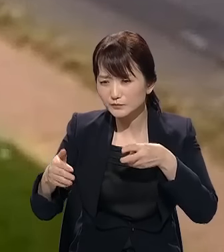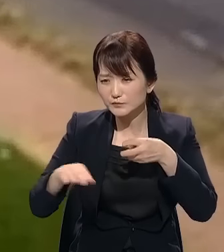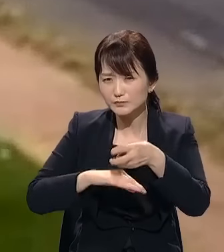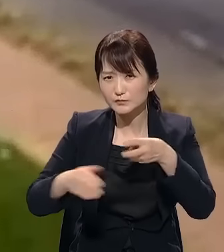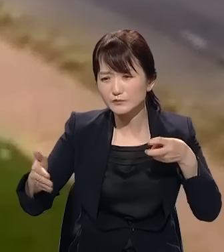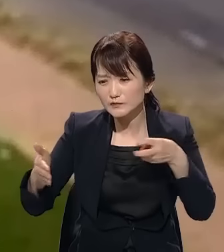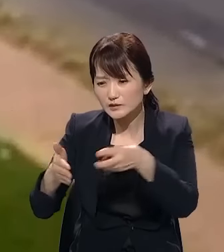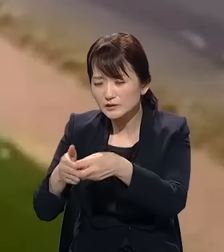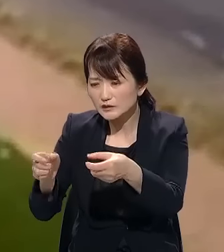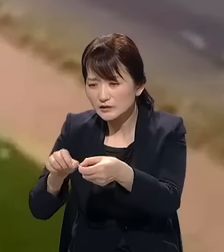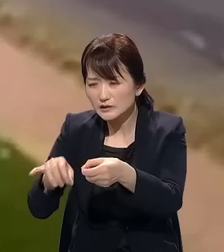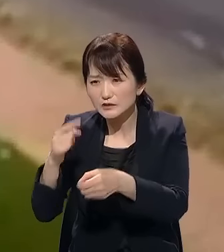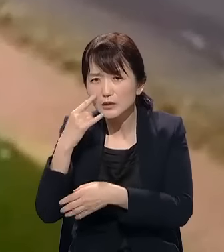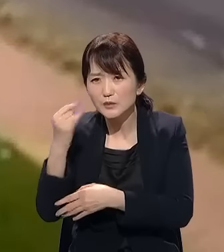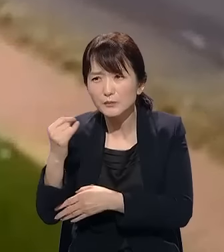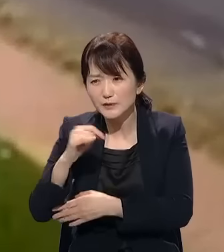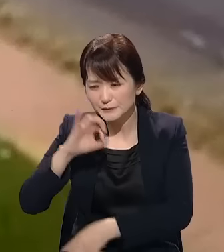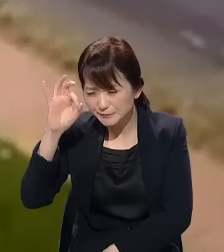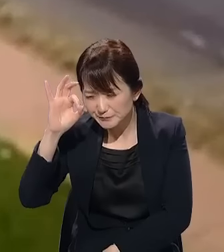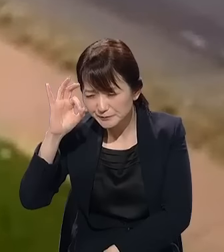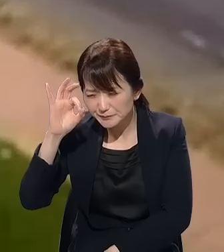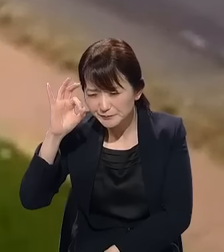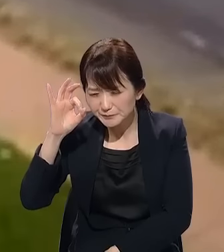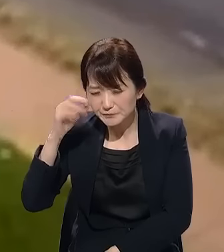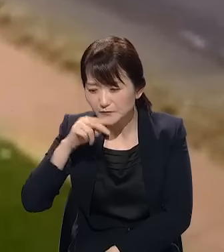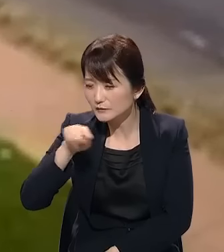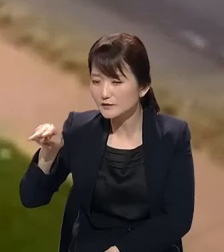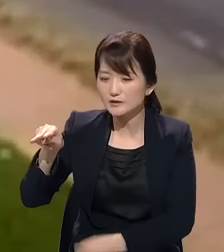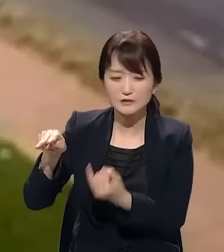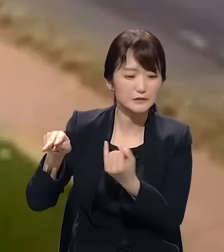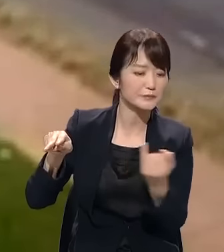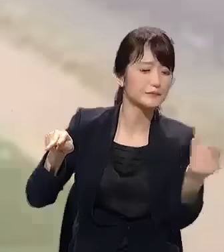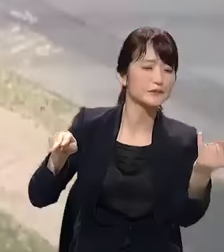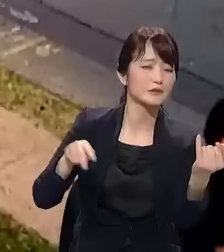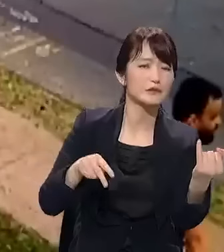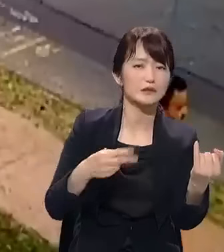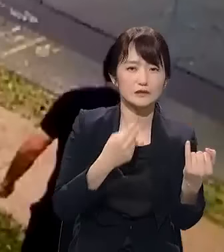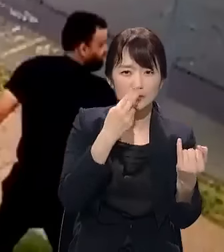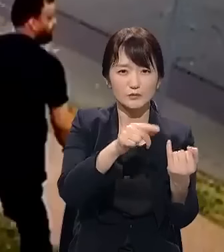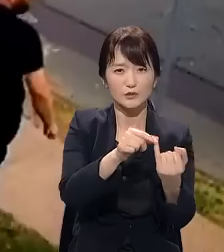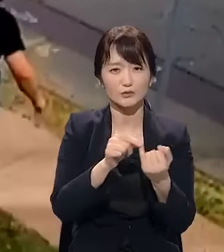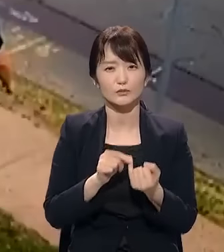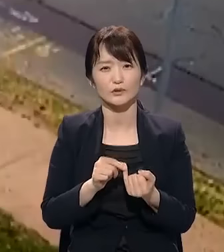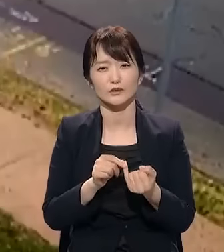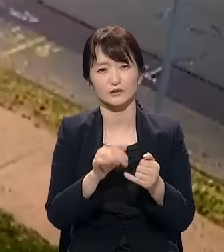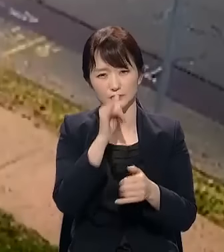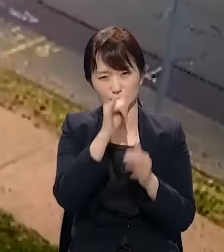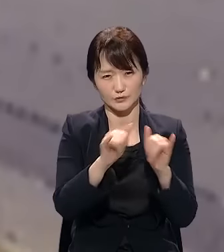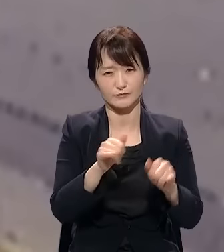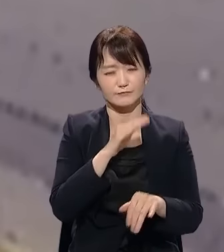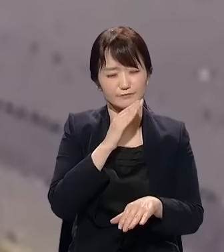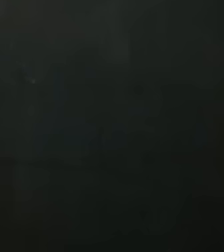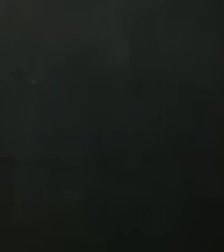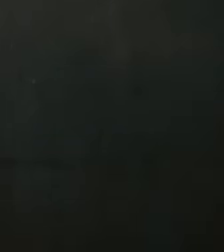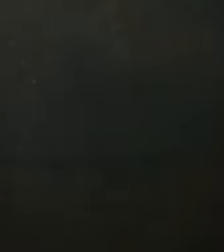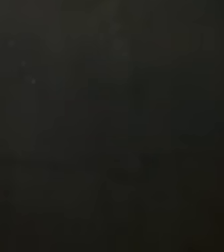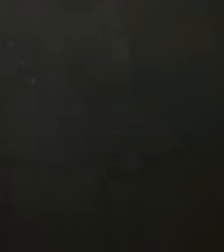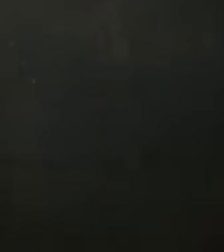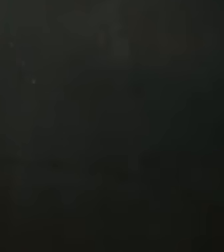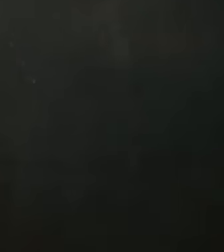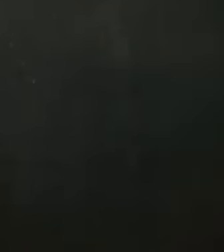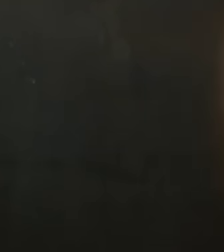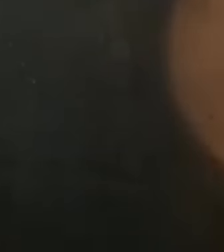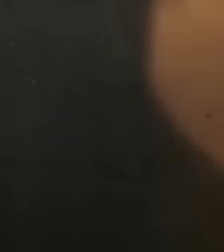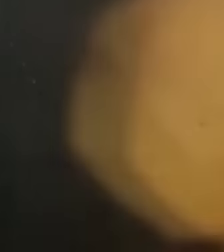찾았습니다 잠깐 한눈을 파는데 엄마 교수 벗어났던 겁니다 아이 생명을 구해준 영웅들에게 진심으로 감사했다고 합니다 아유